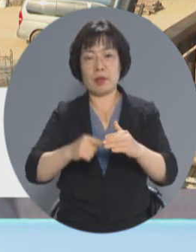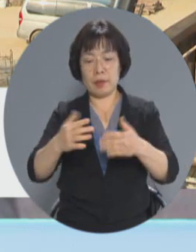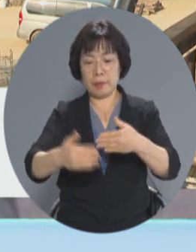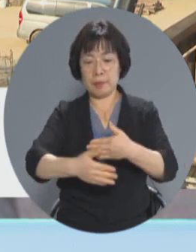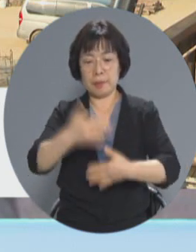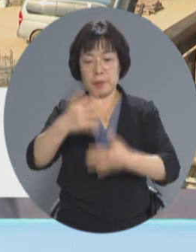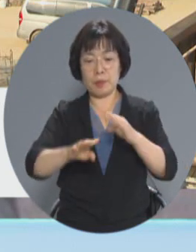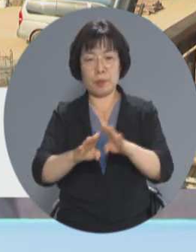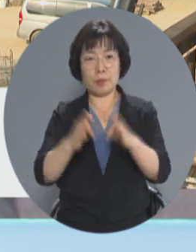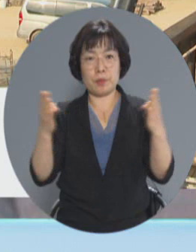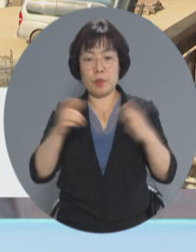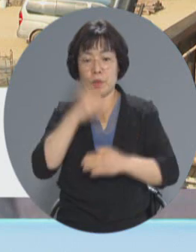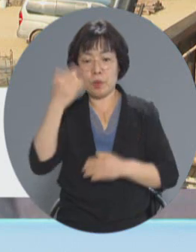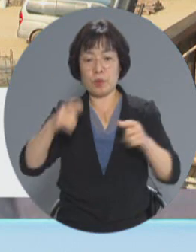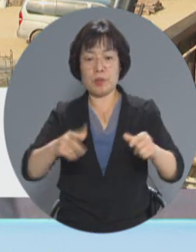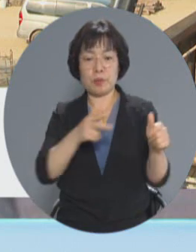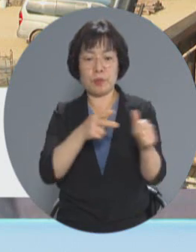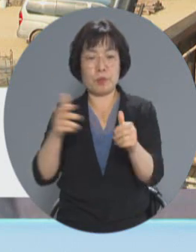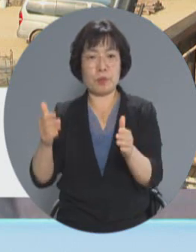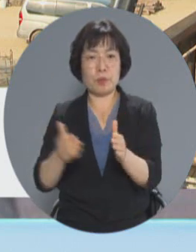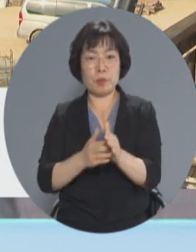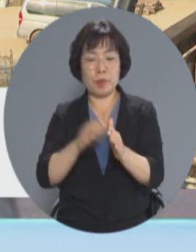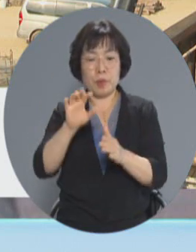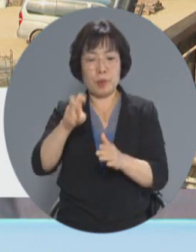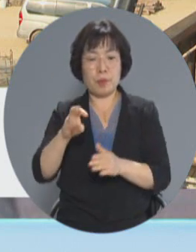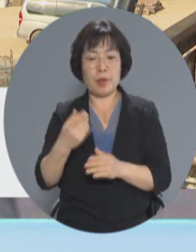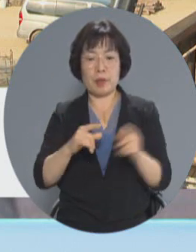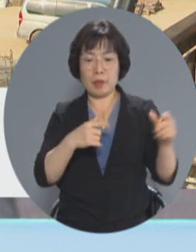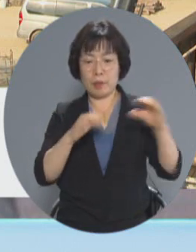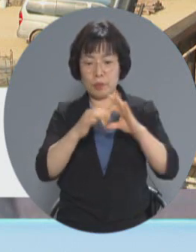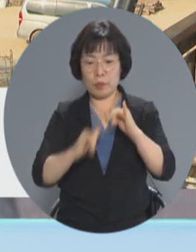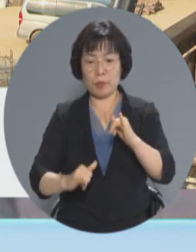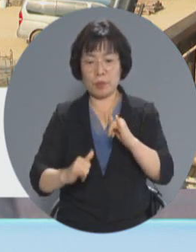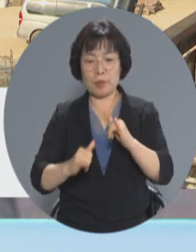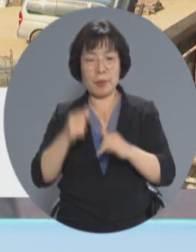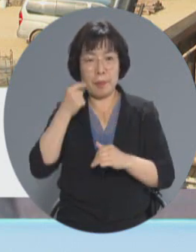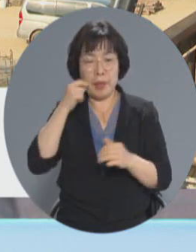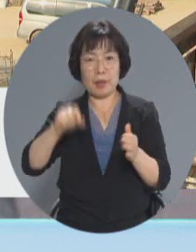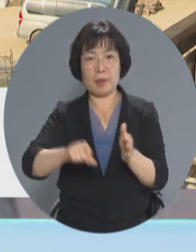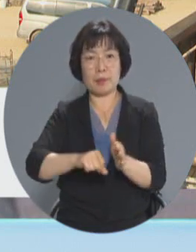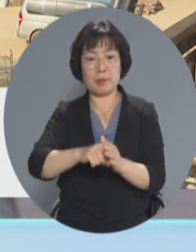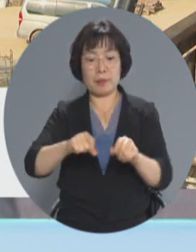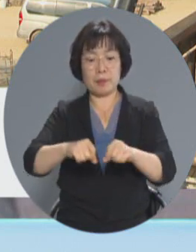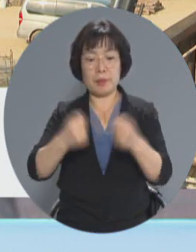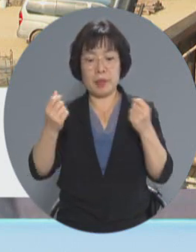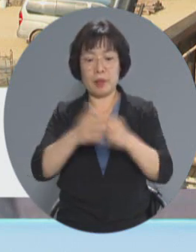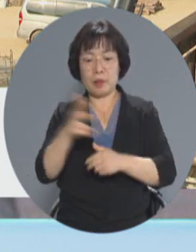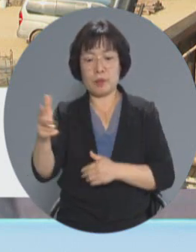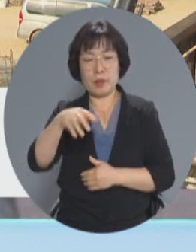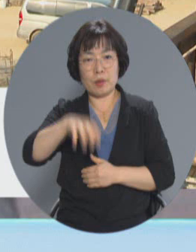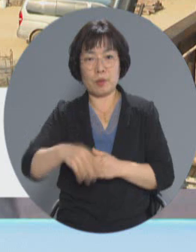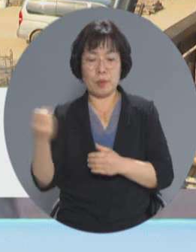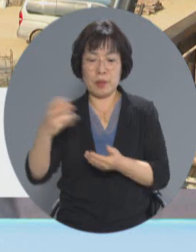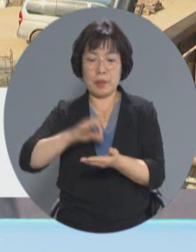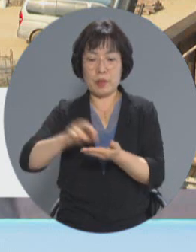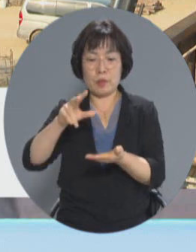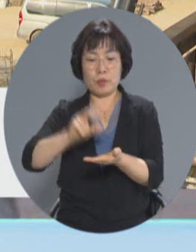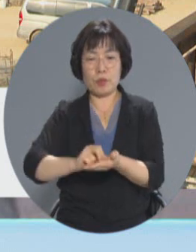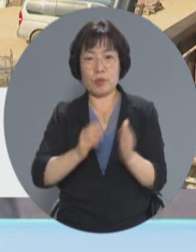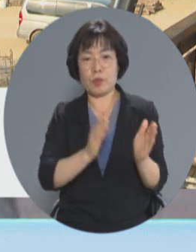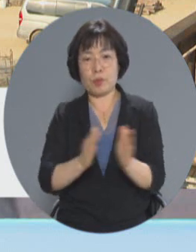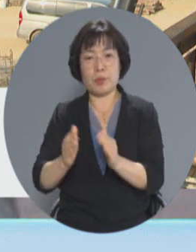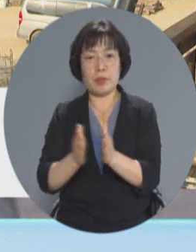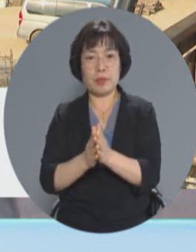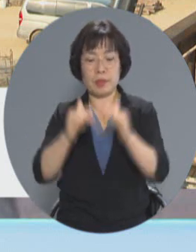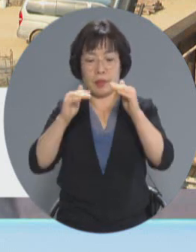편의 영화가 촬영된 여수에서는 명량 못지않은 기록적인 흥행을 기대하며 촬영장 사후 활용을 위한 준비에